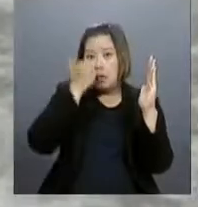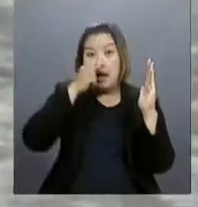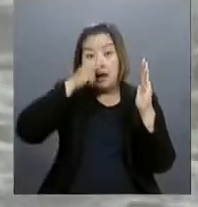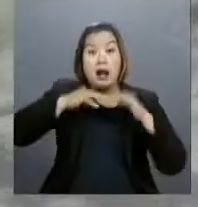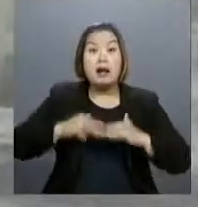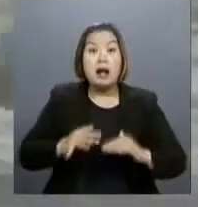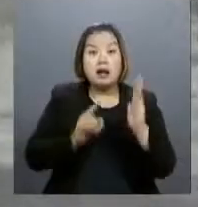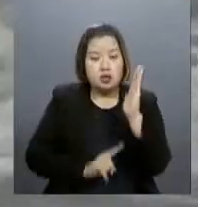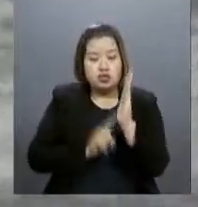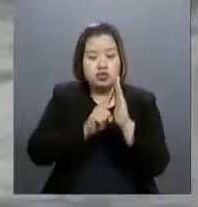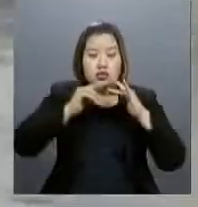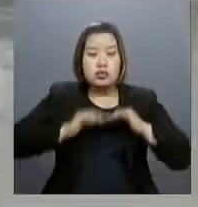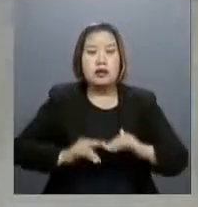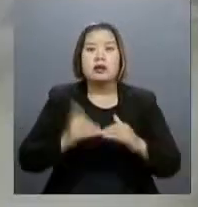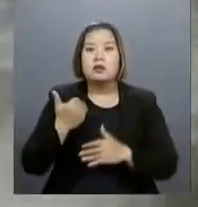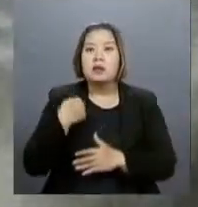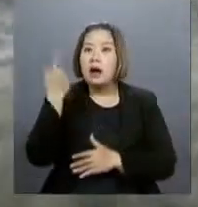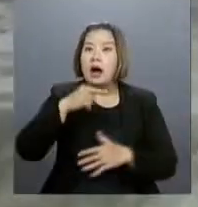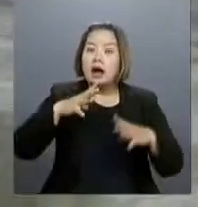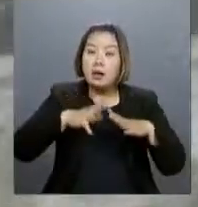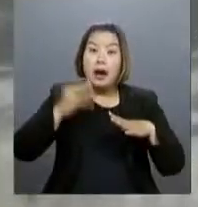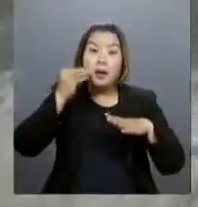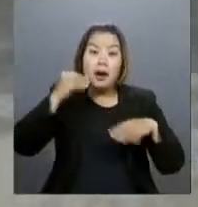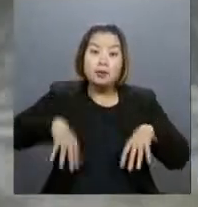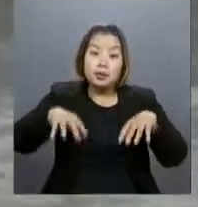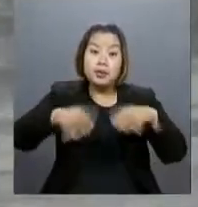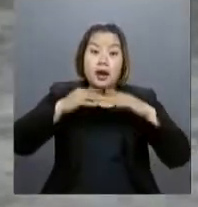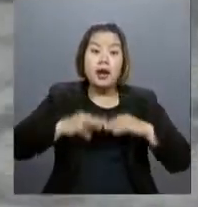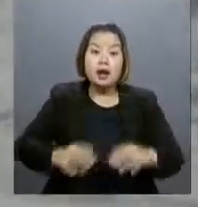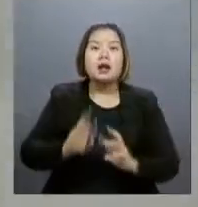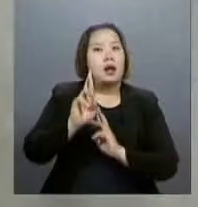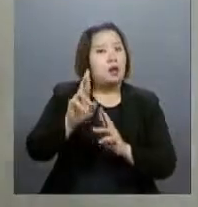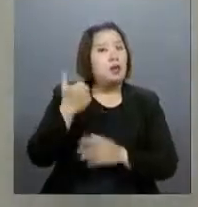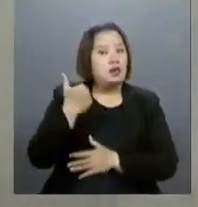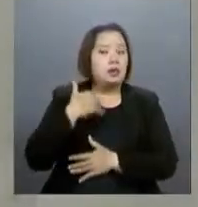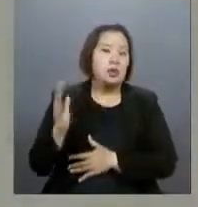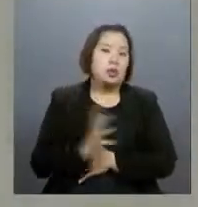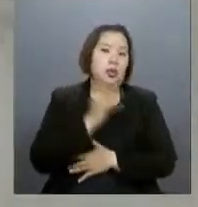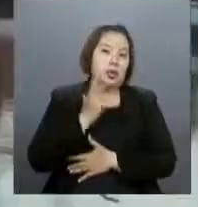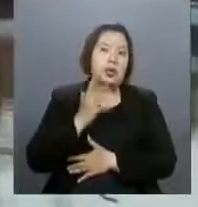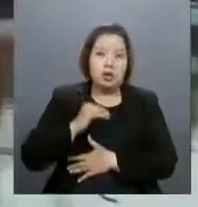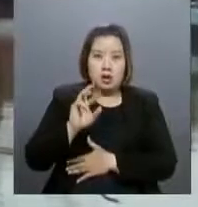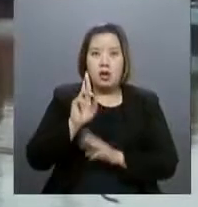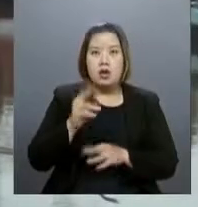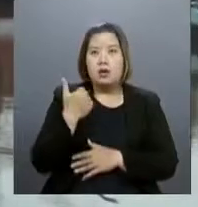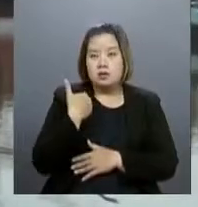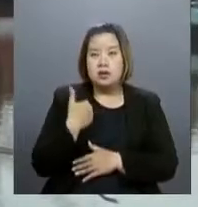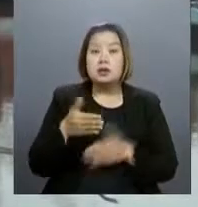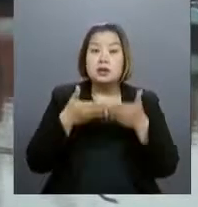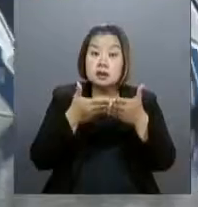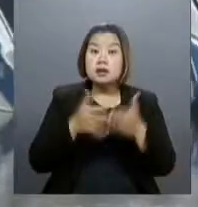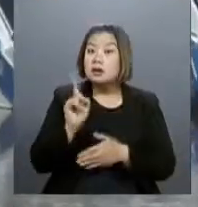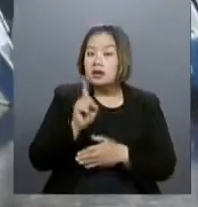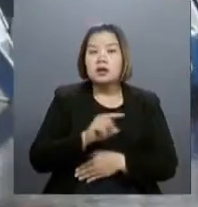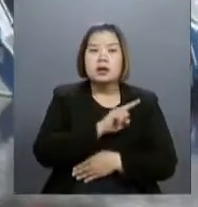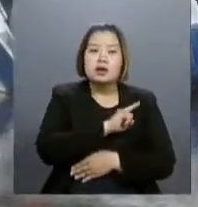ลื่นสูงจึงขอให้ประชาชนที่อาศัยอยู่ตามบริเวณชายฝั่งระมัดระวังอันตรายจากคลื่นลมแรงที่ซัดเข้าหาฝั่งรวมถึงชาวเรือขอให้เดินเรือด้วย